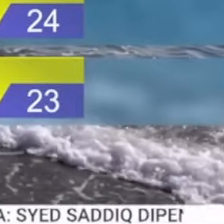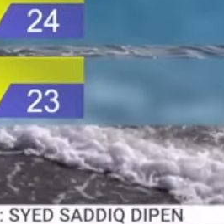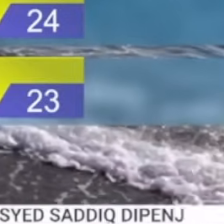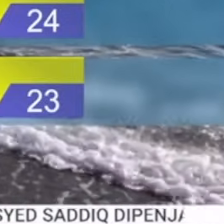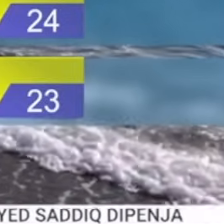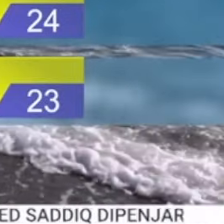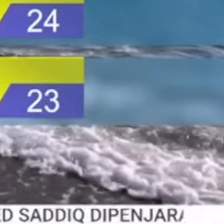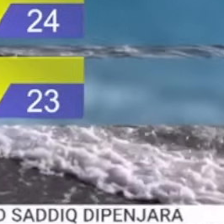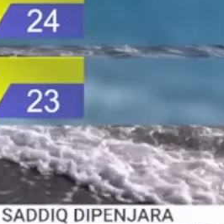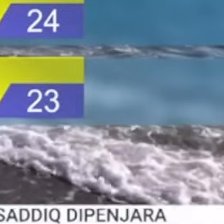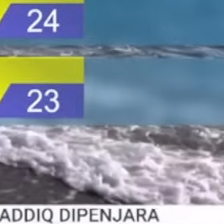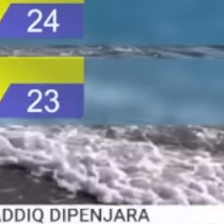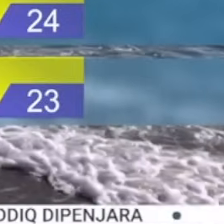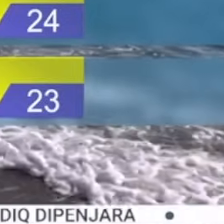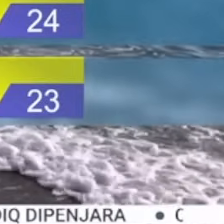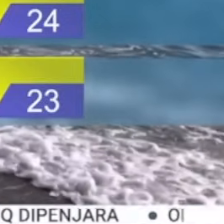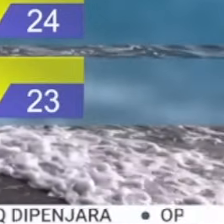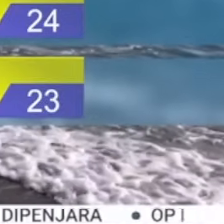Assalamualaikum